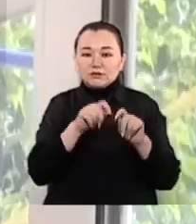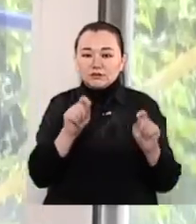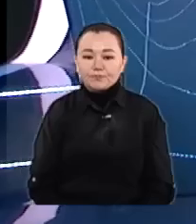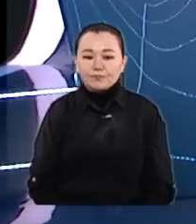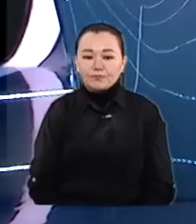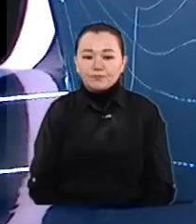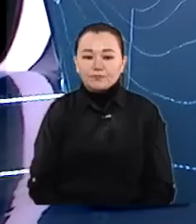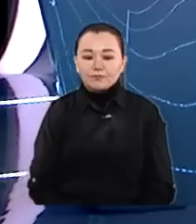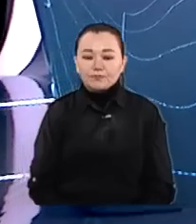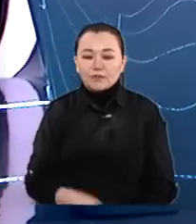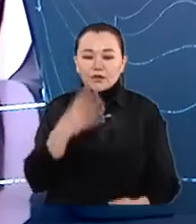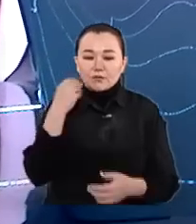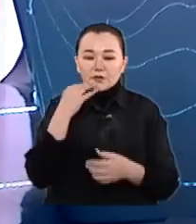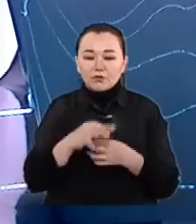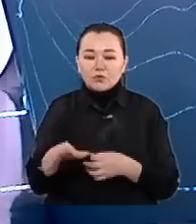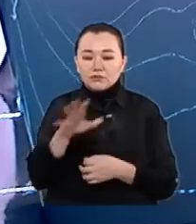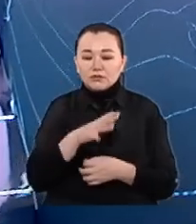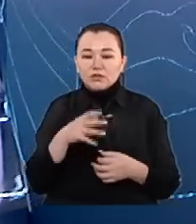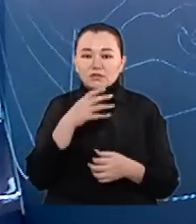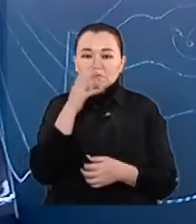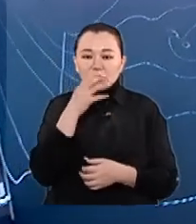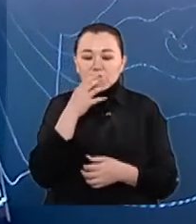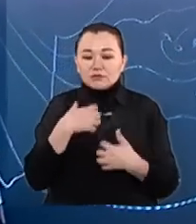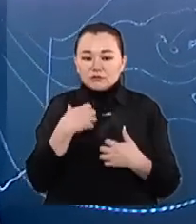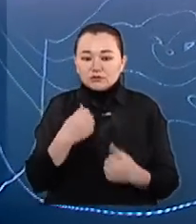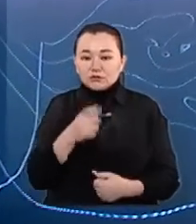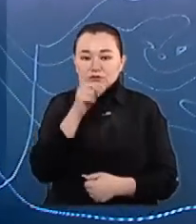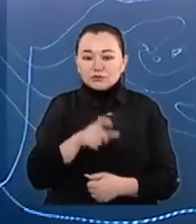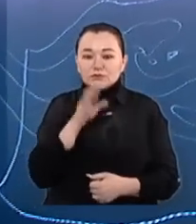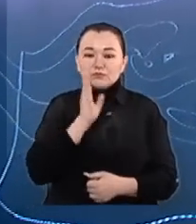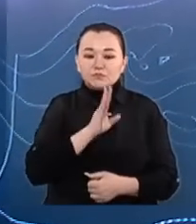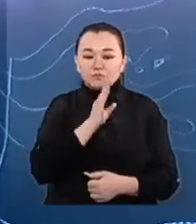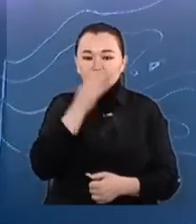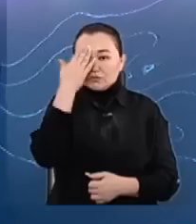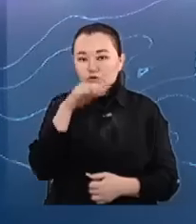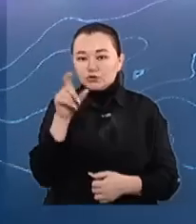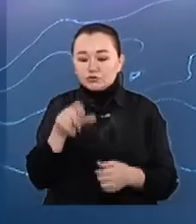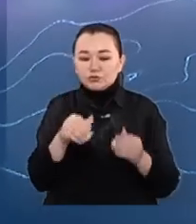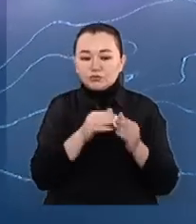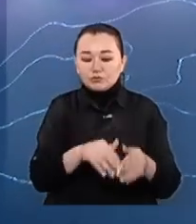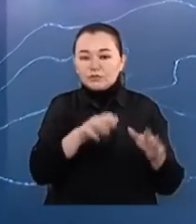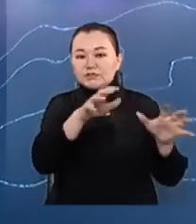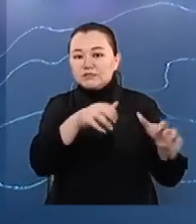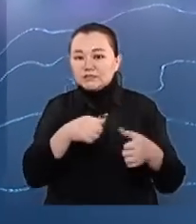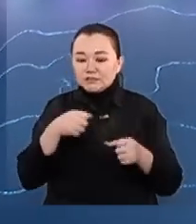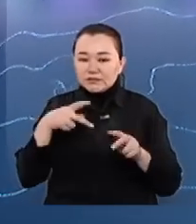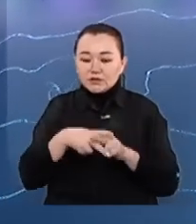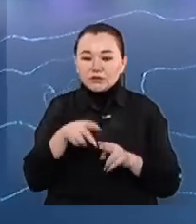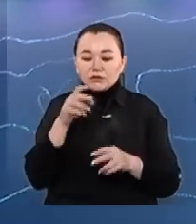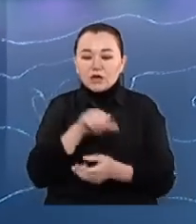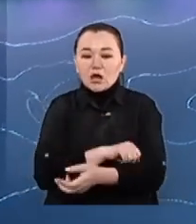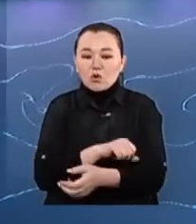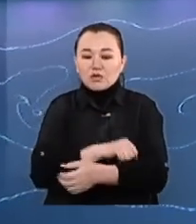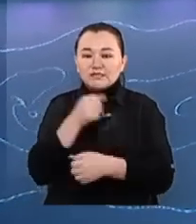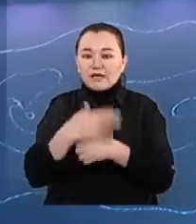еді. Алматы облысында сап-сау келіншекті бейтаныс адамдар үйінен күштеп алып шығып, наркологиялық орталыққа